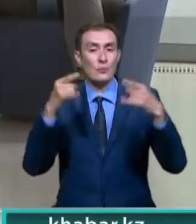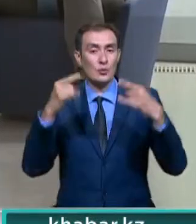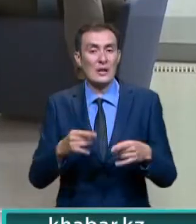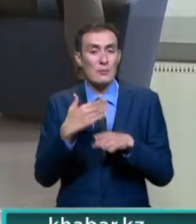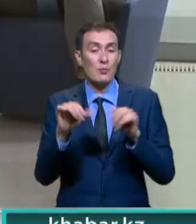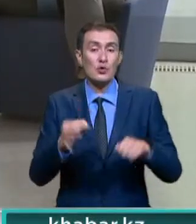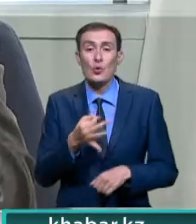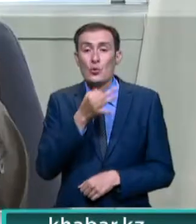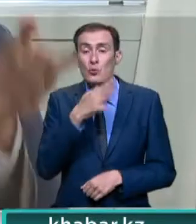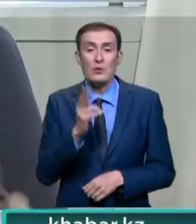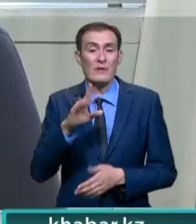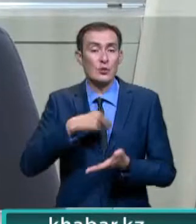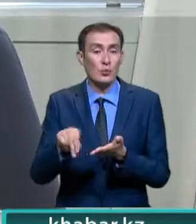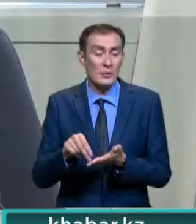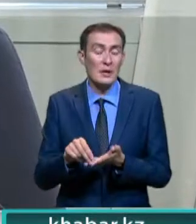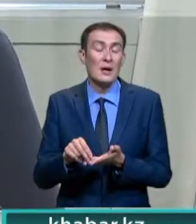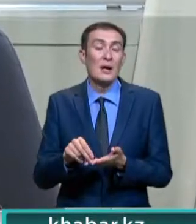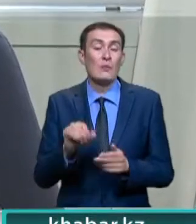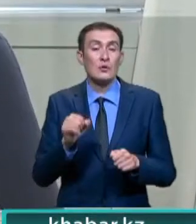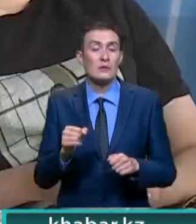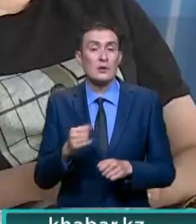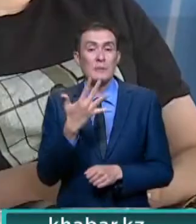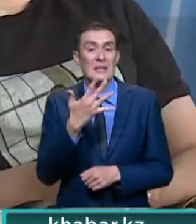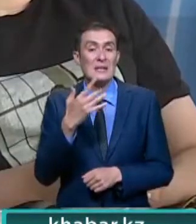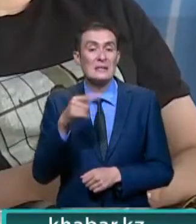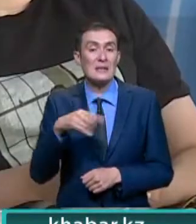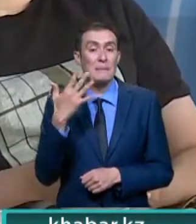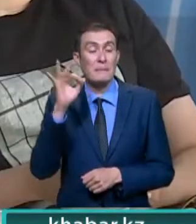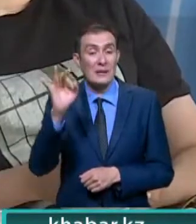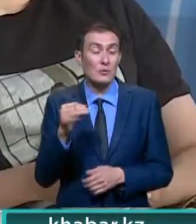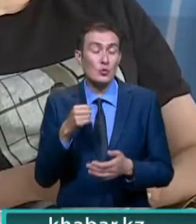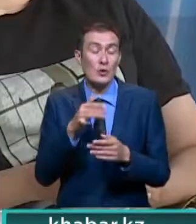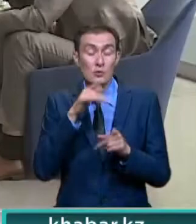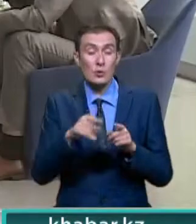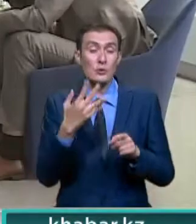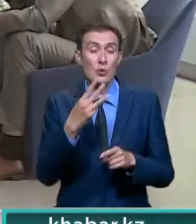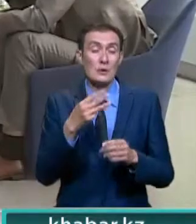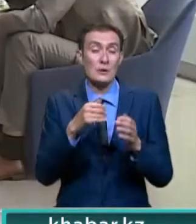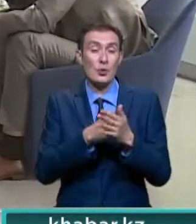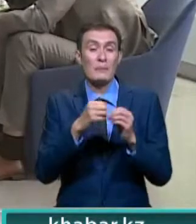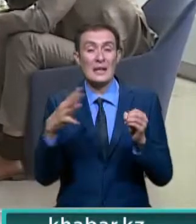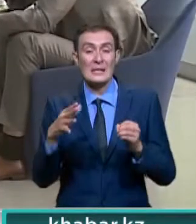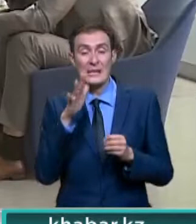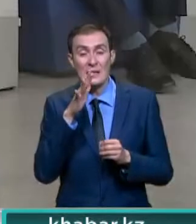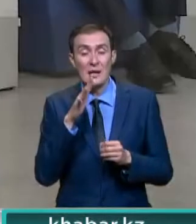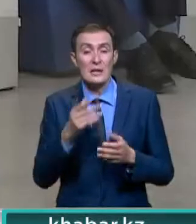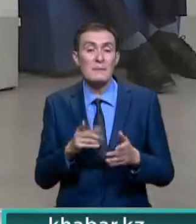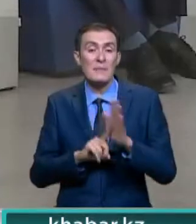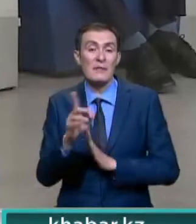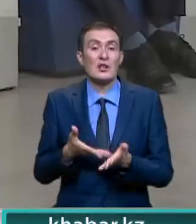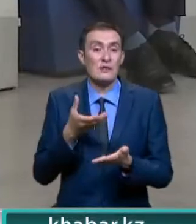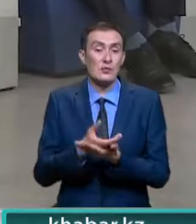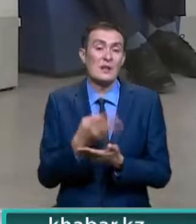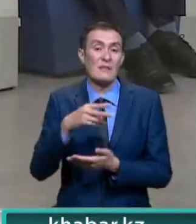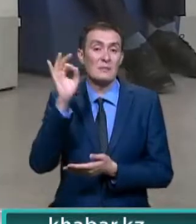любую квартиру на вторичке. Ставка кредитования от 10,5%. Срок от 3 до 15 лет. Первоначальный взнос от 20%.